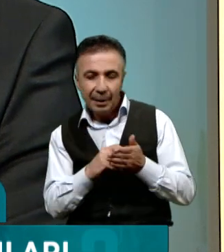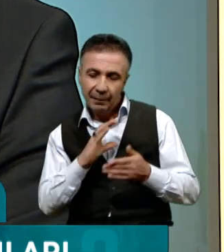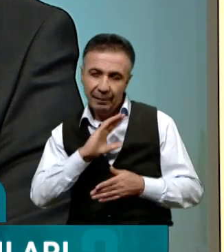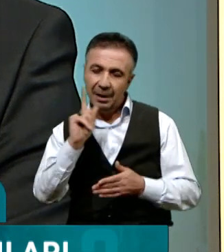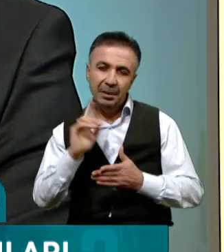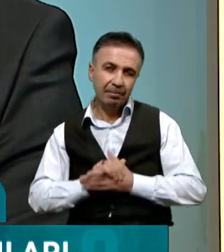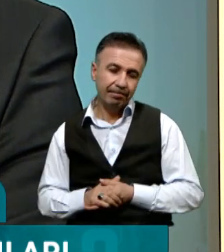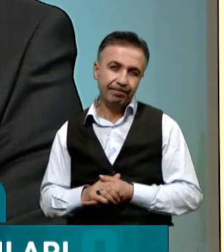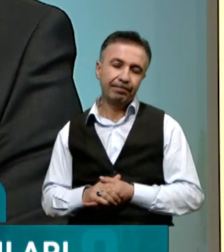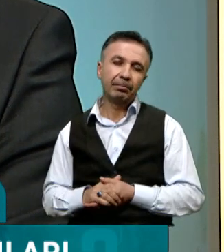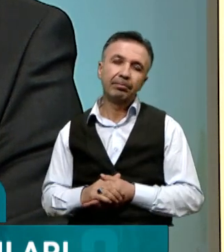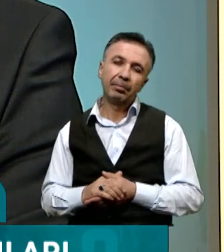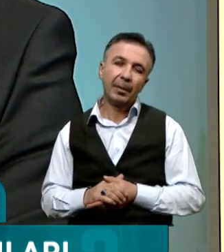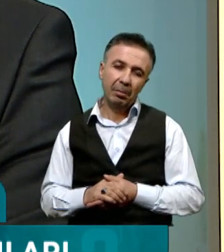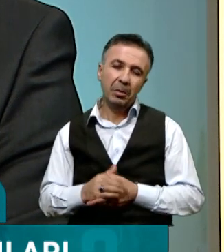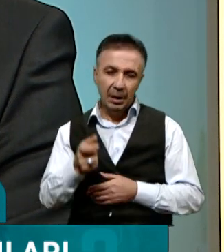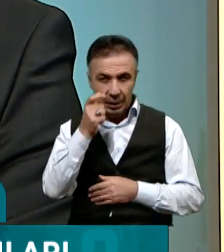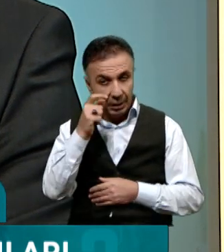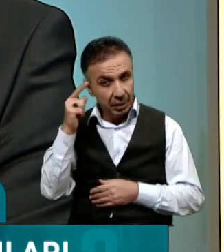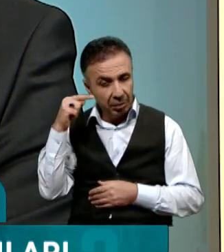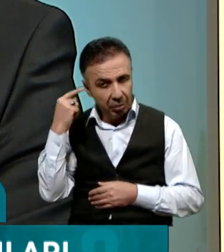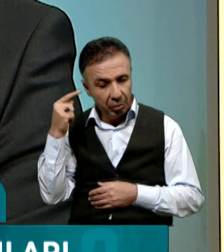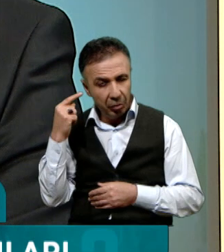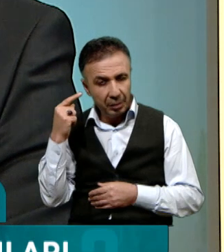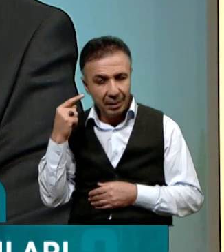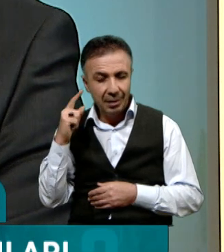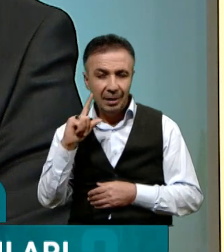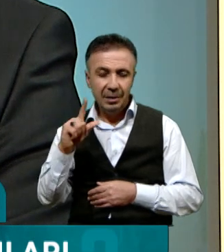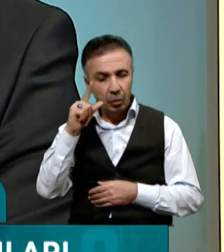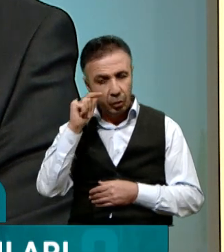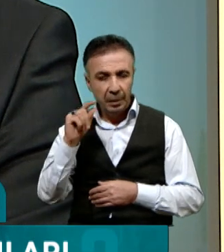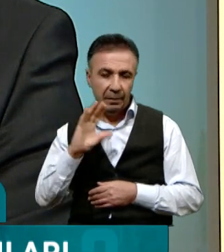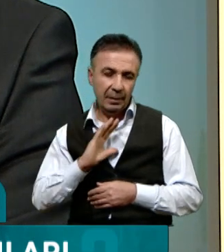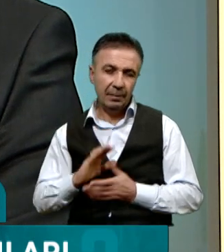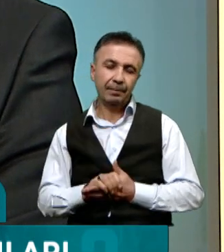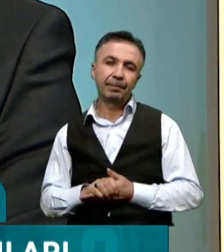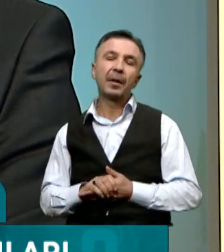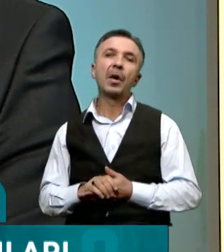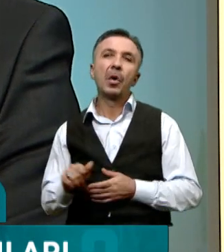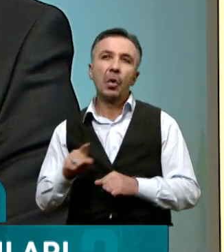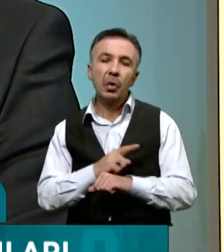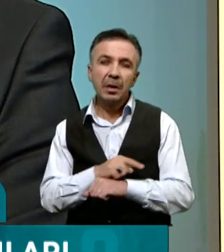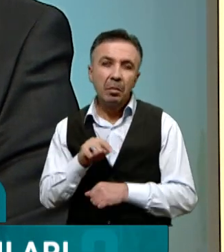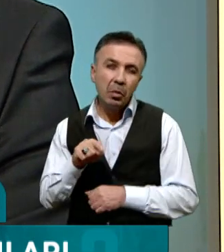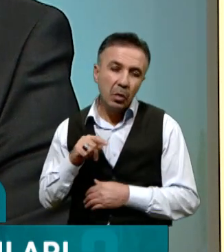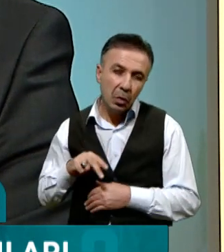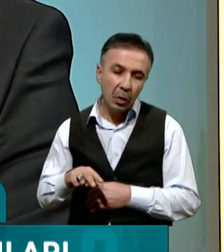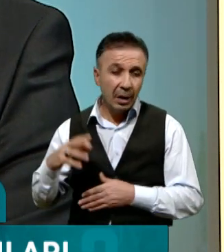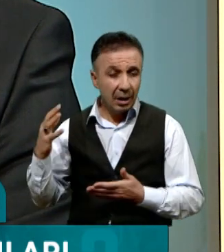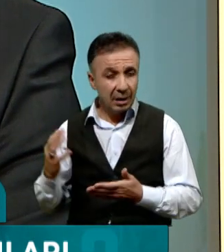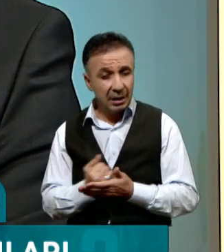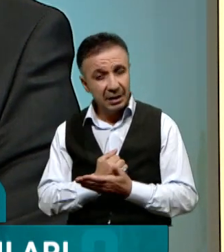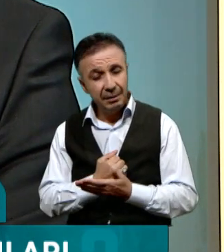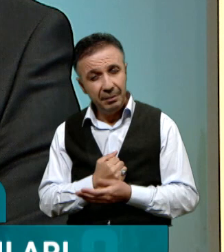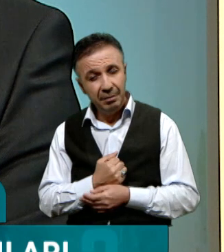Bunları ayrı ayrı üst üste koyduğumuzda ne yapıyor? Hadi bir takım şüpheleri beraber. O zaman bu yolla elde edilmiş kazanç